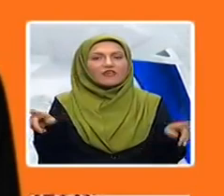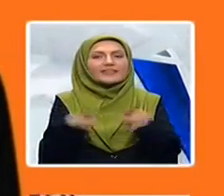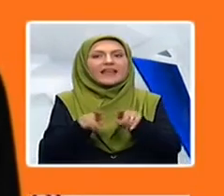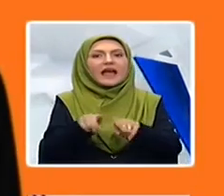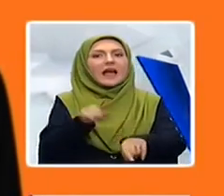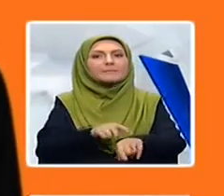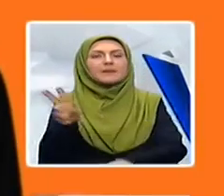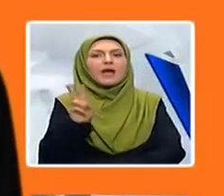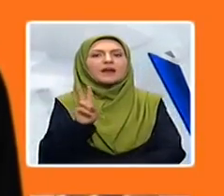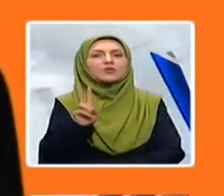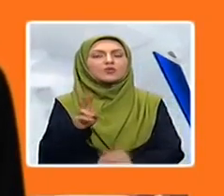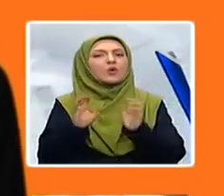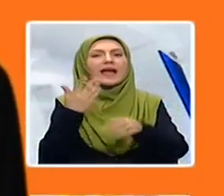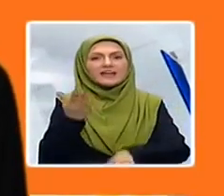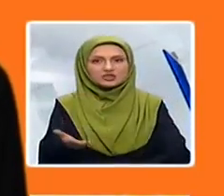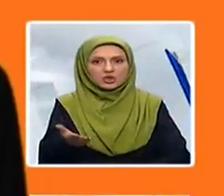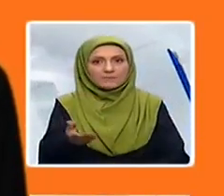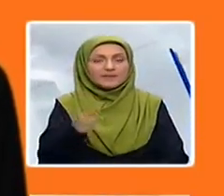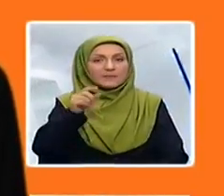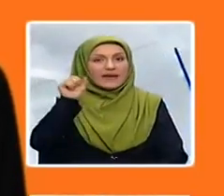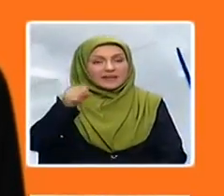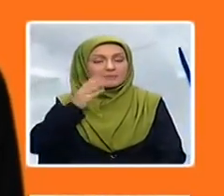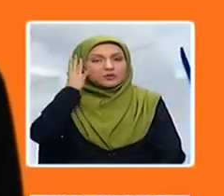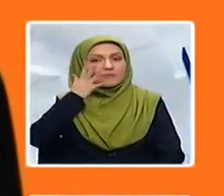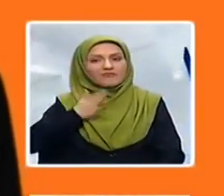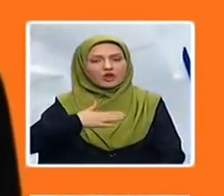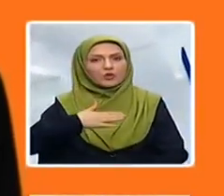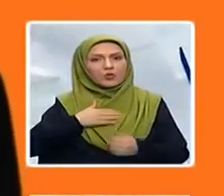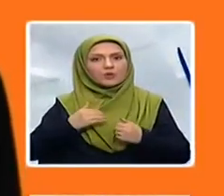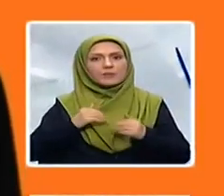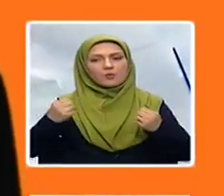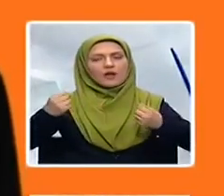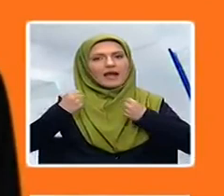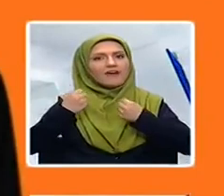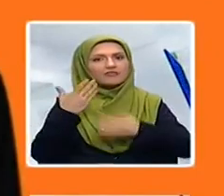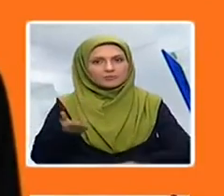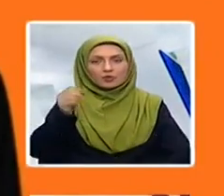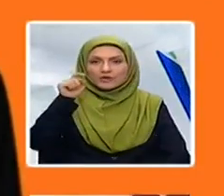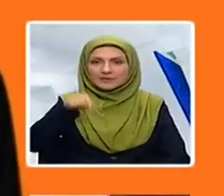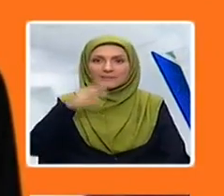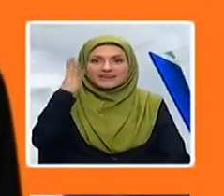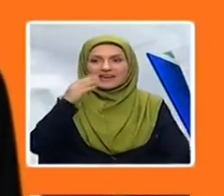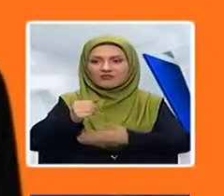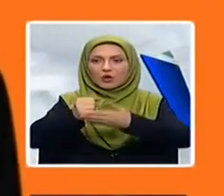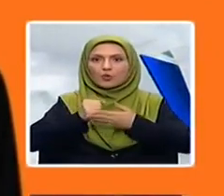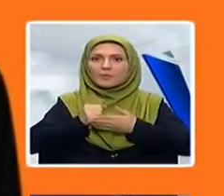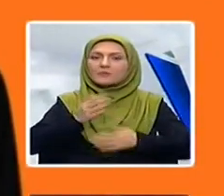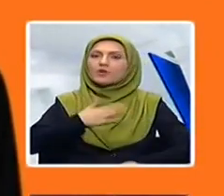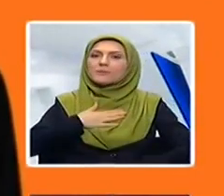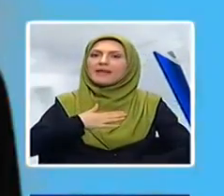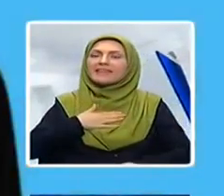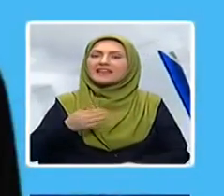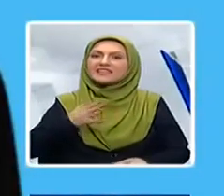داشته باشیم. اگه ما بتونیم سیستم ایمنی روانی خودمون رو تقویت بکنیم میتونه موجب تقویت سیستم ایمنی جسمی